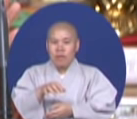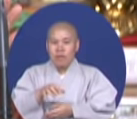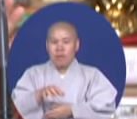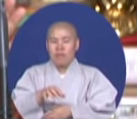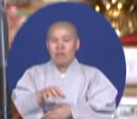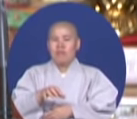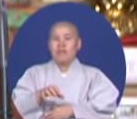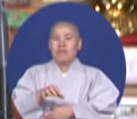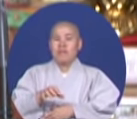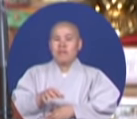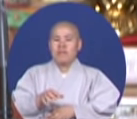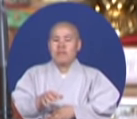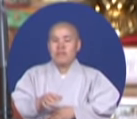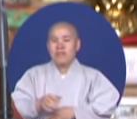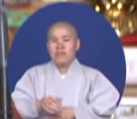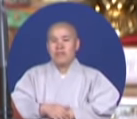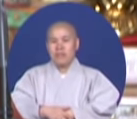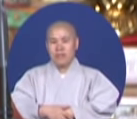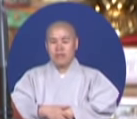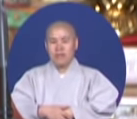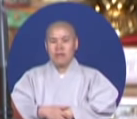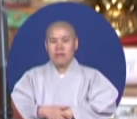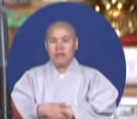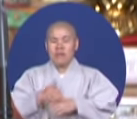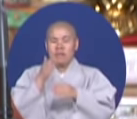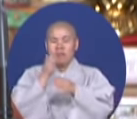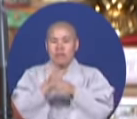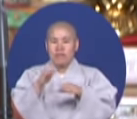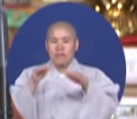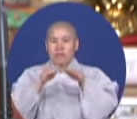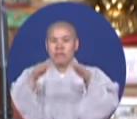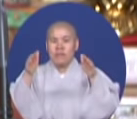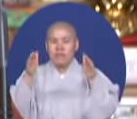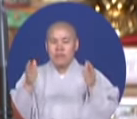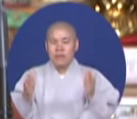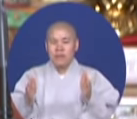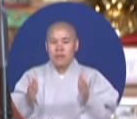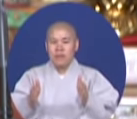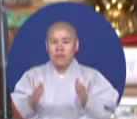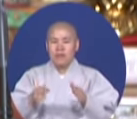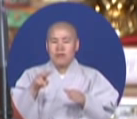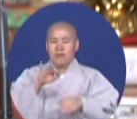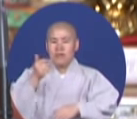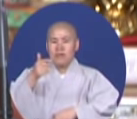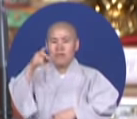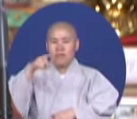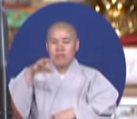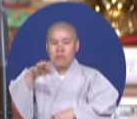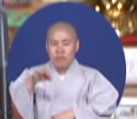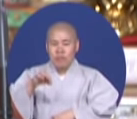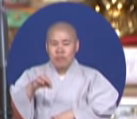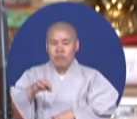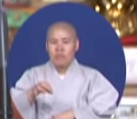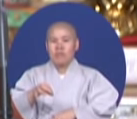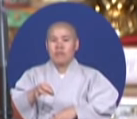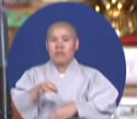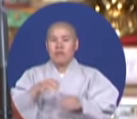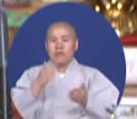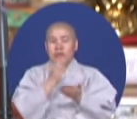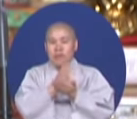보살님을 모시는 단을 상단이라고 합니다. 중단은 신중단이라고 그래가지고